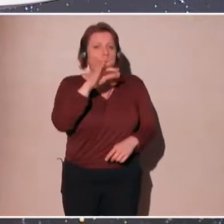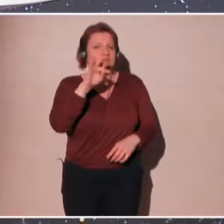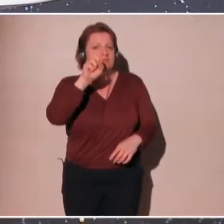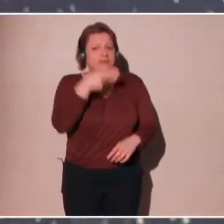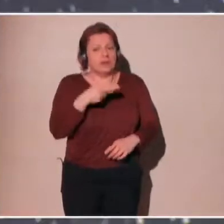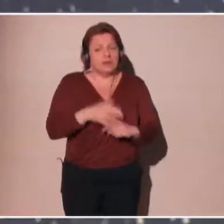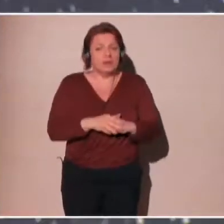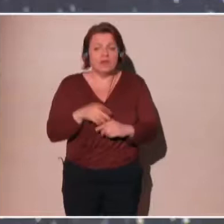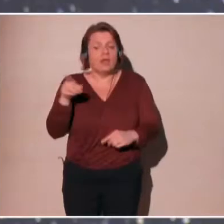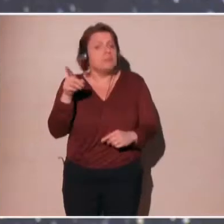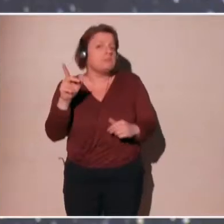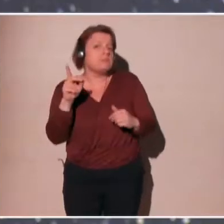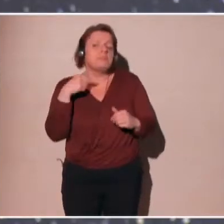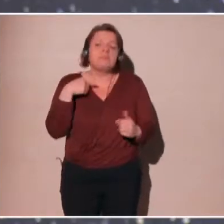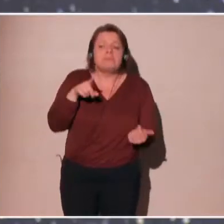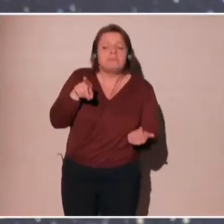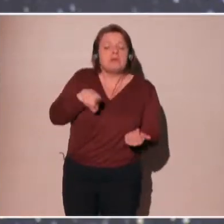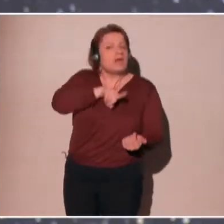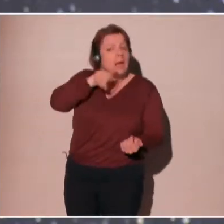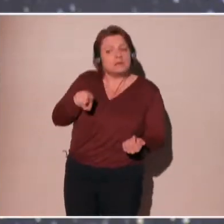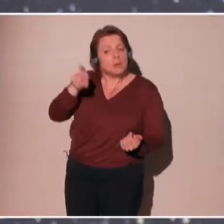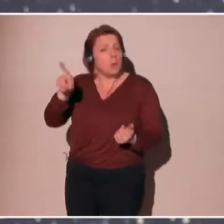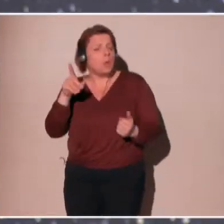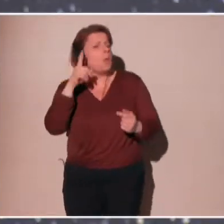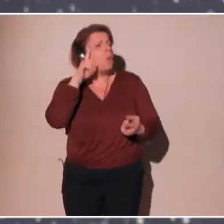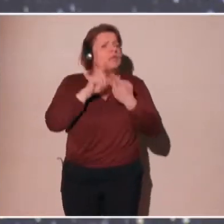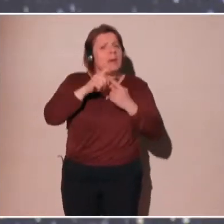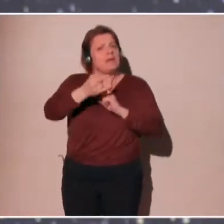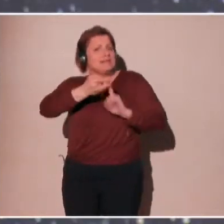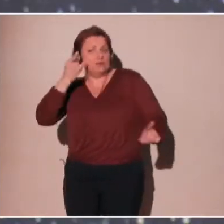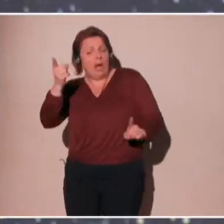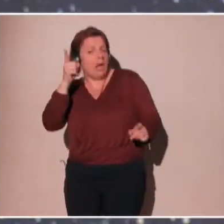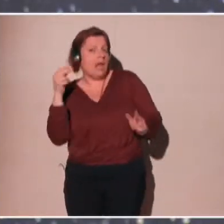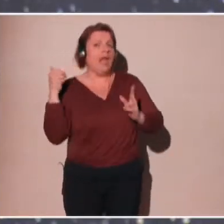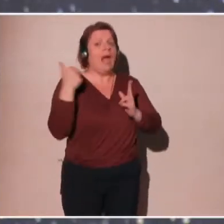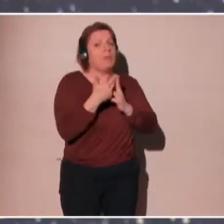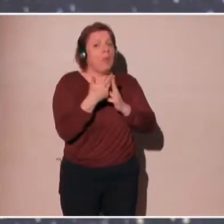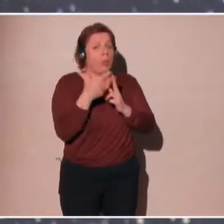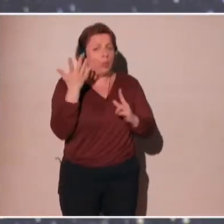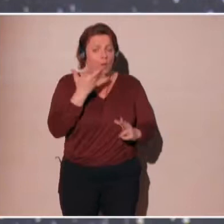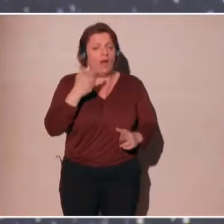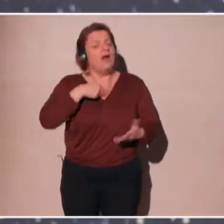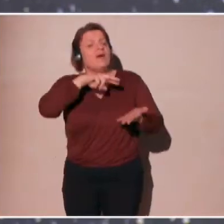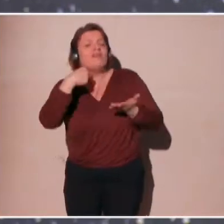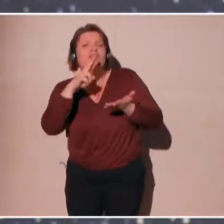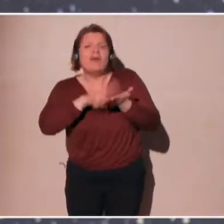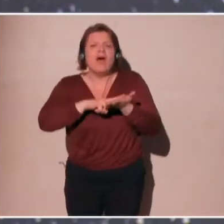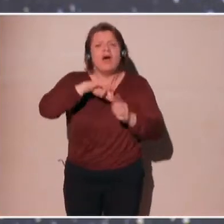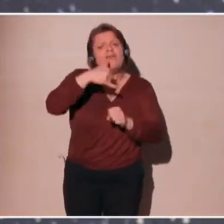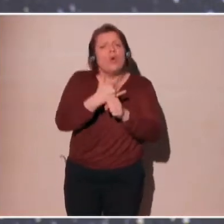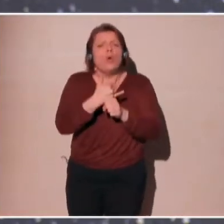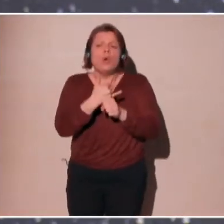Et donc, il a répondu à une réponse d'histoire comme celle-ci. Est-ce que c'est vrai ou non